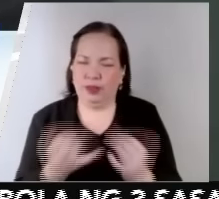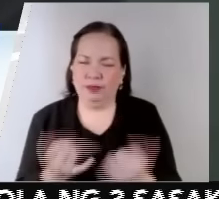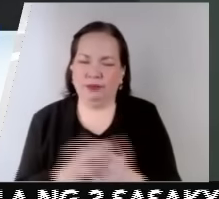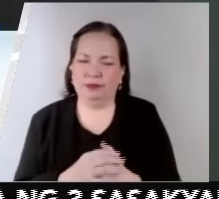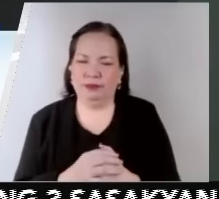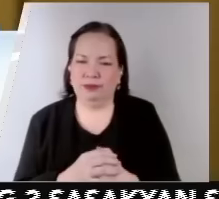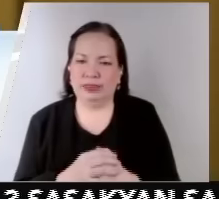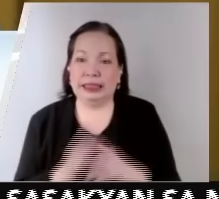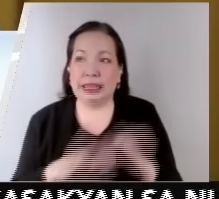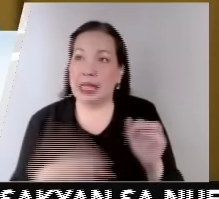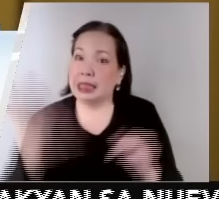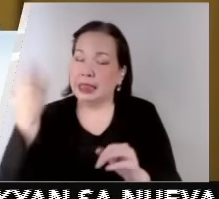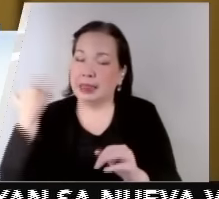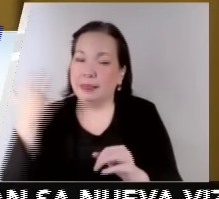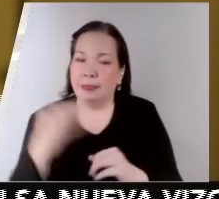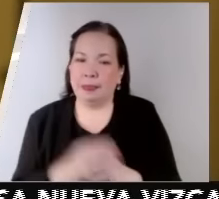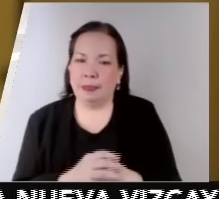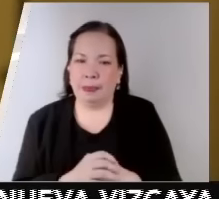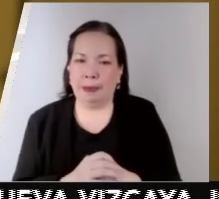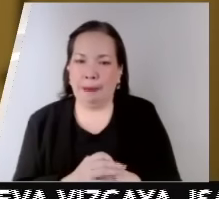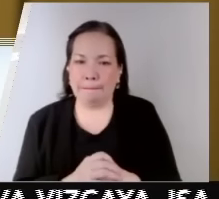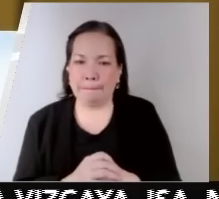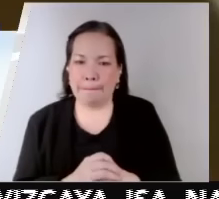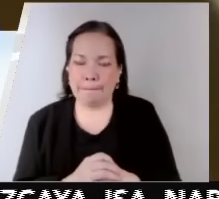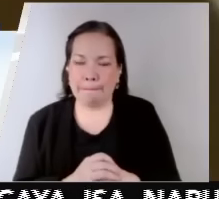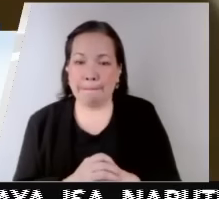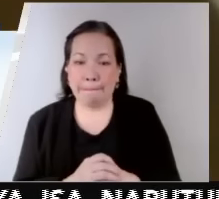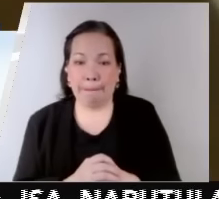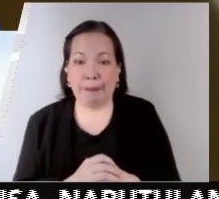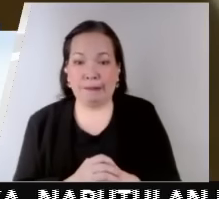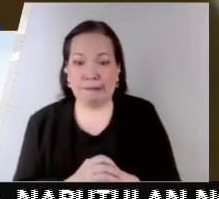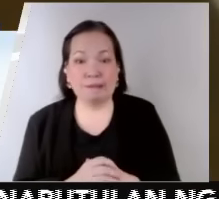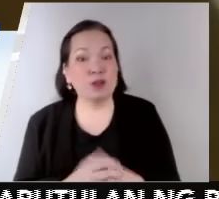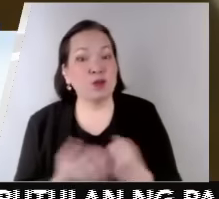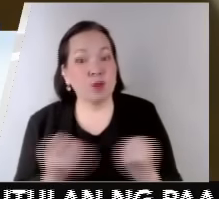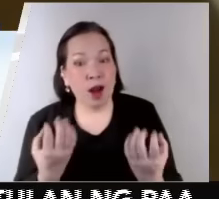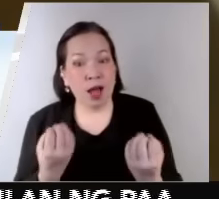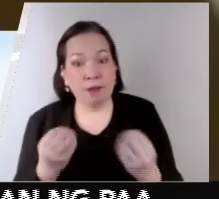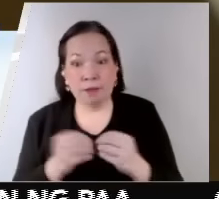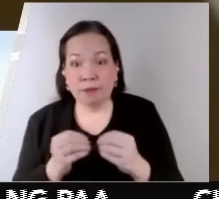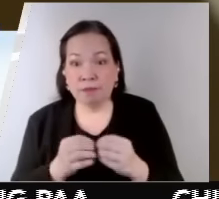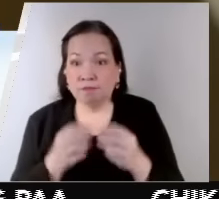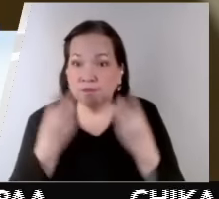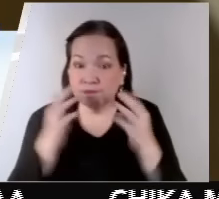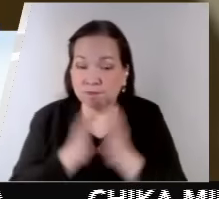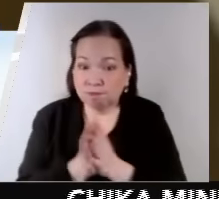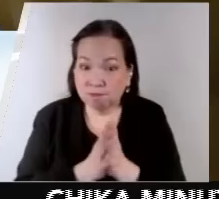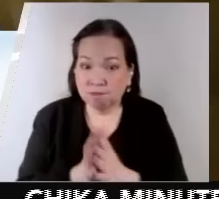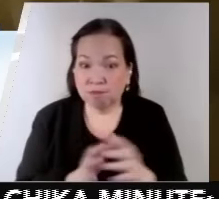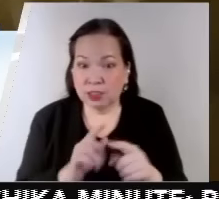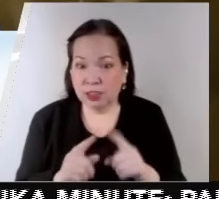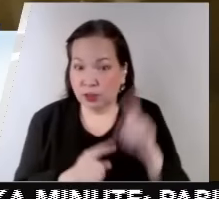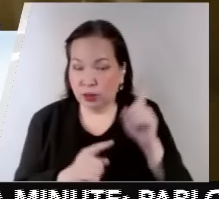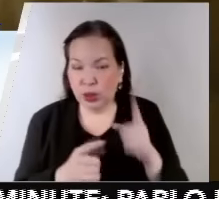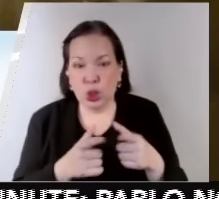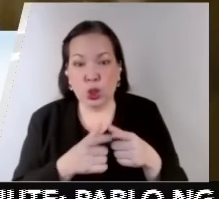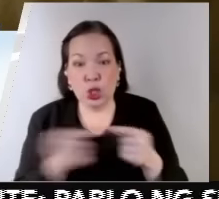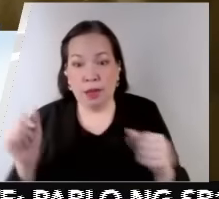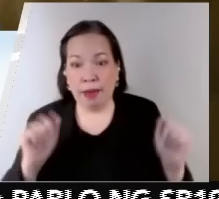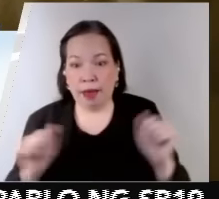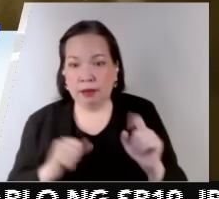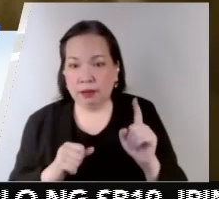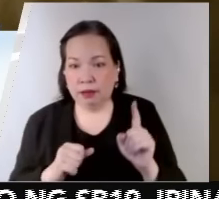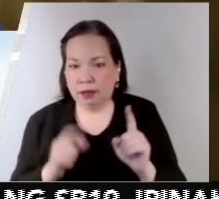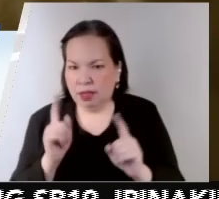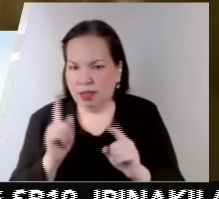shows na I've done. Marami pang dapat abangan, gaya na lang ng karakter ng Japanese actor na si Jackie